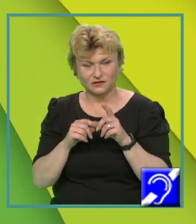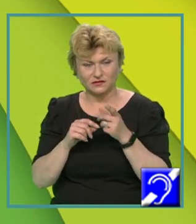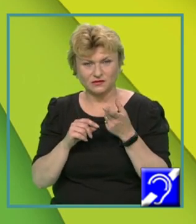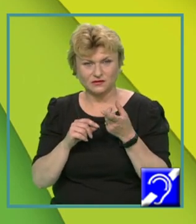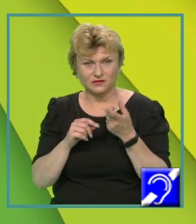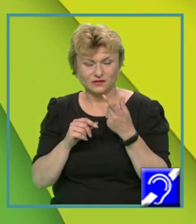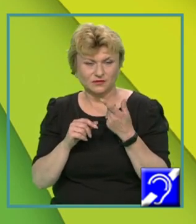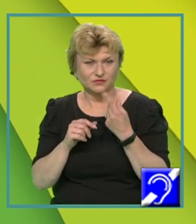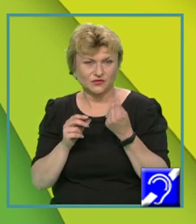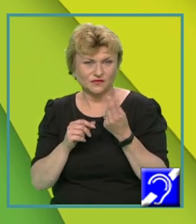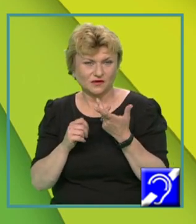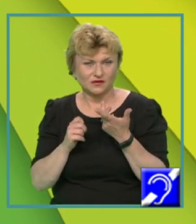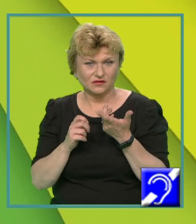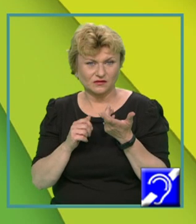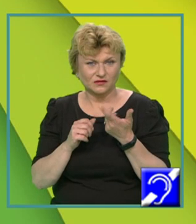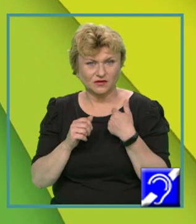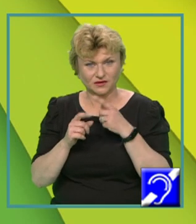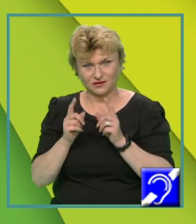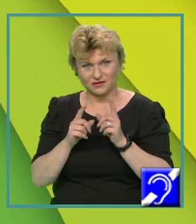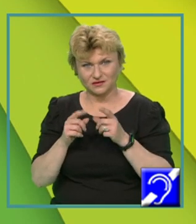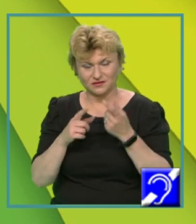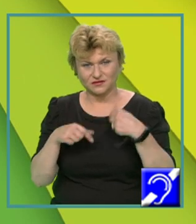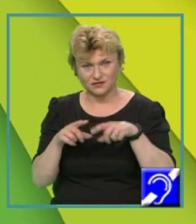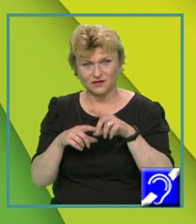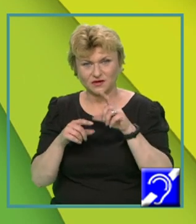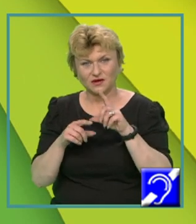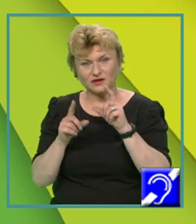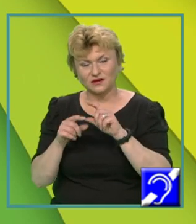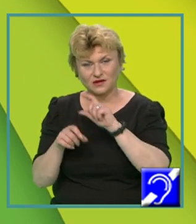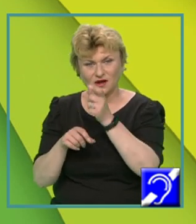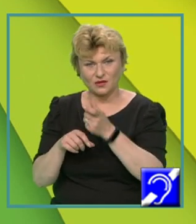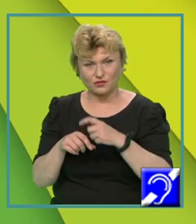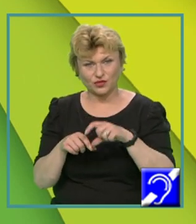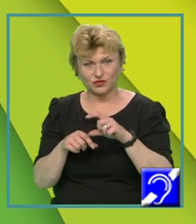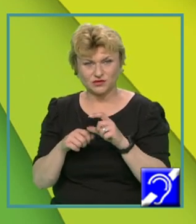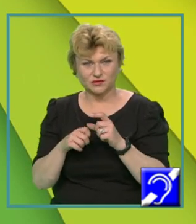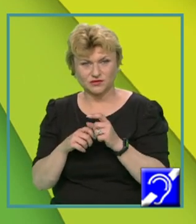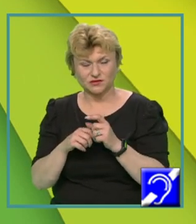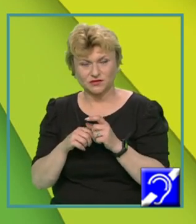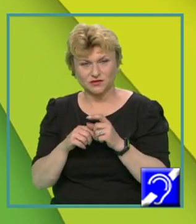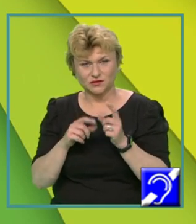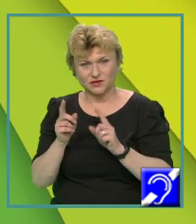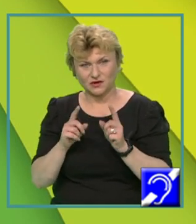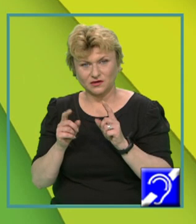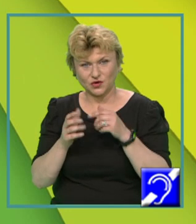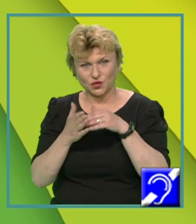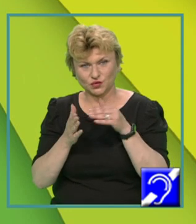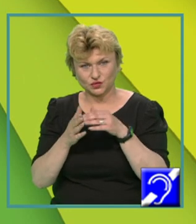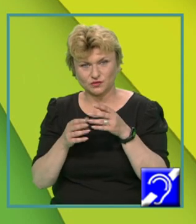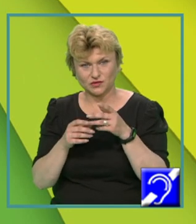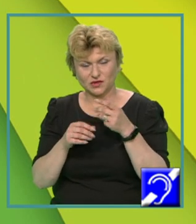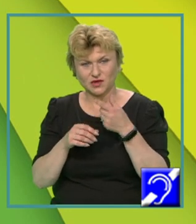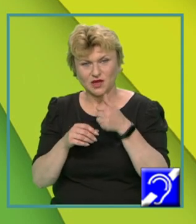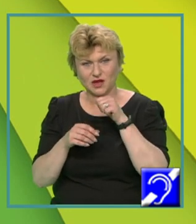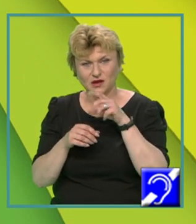avea glucoză. Dacă, sau fructoză sau galactoză. Dacă consumăm proteine, o să avem aminoacizi. Dacă consumăm lipide, vom